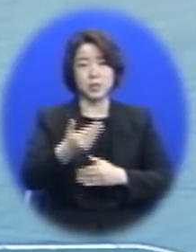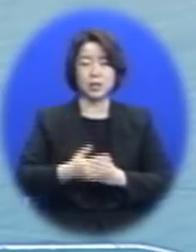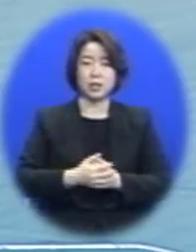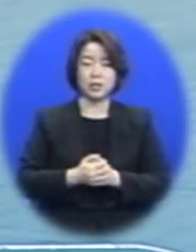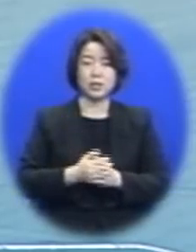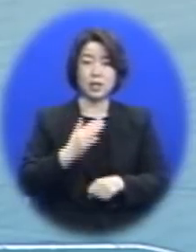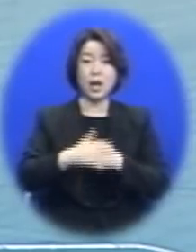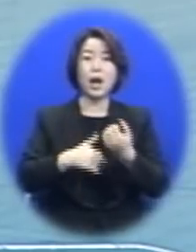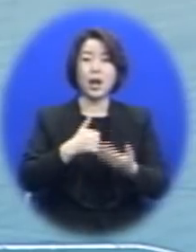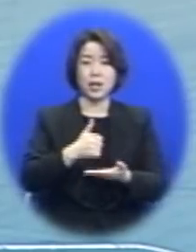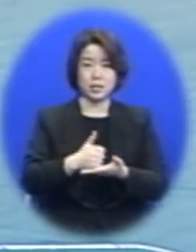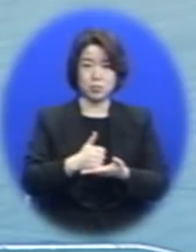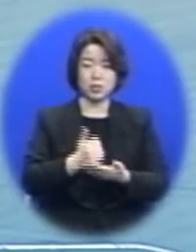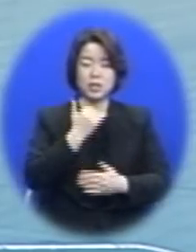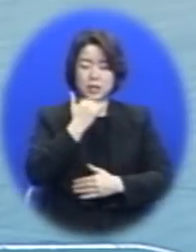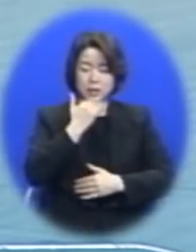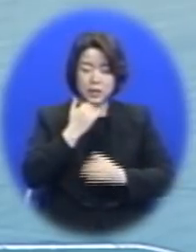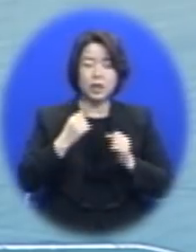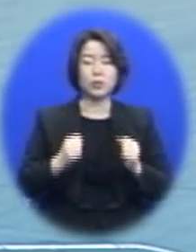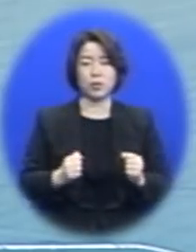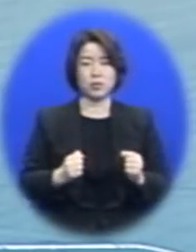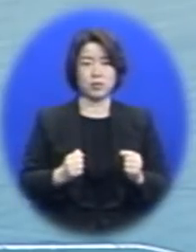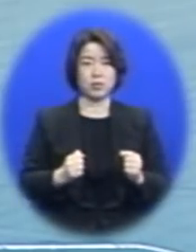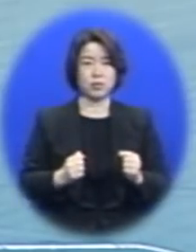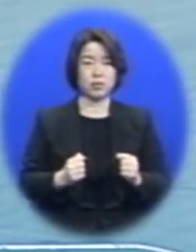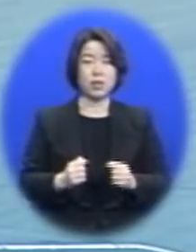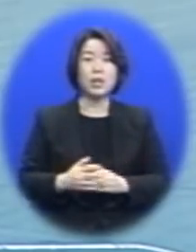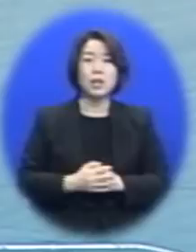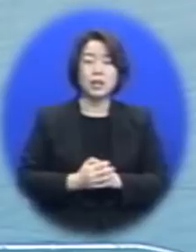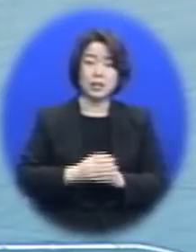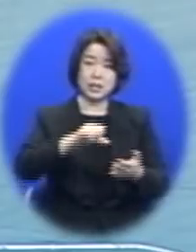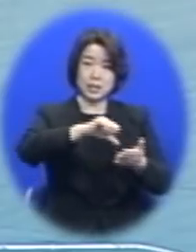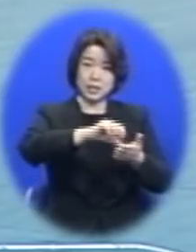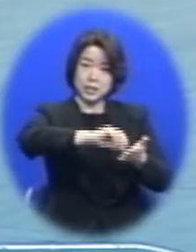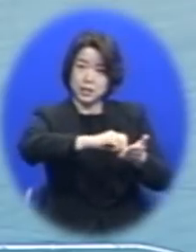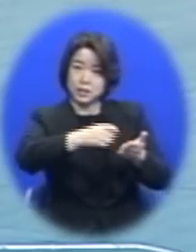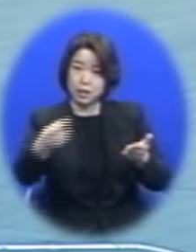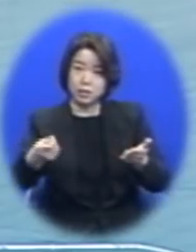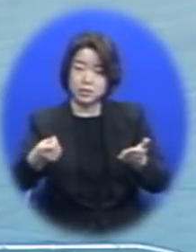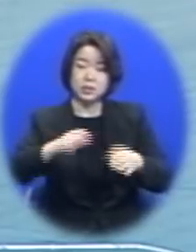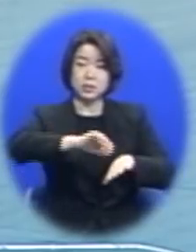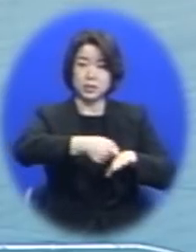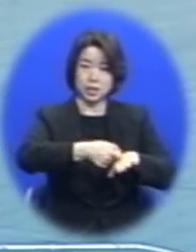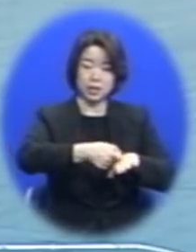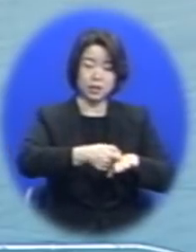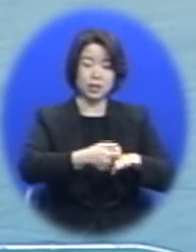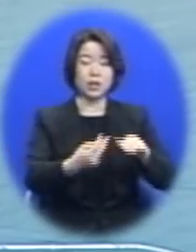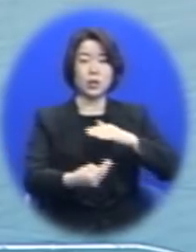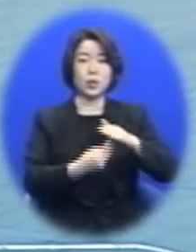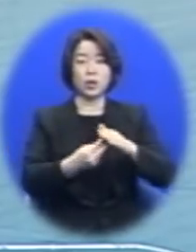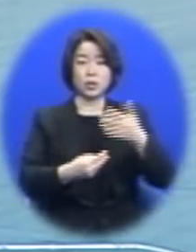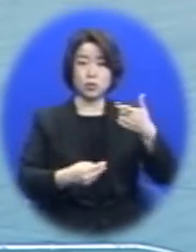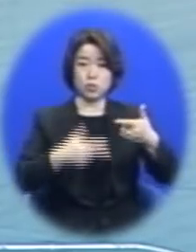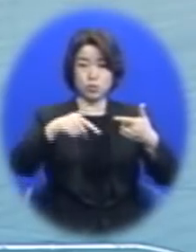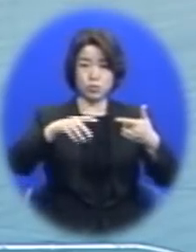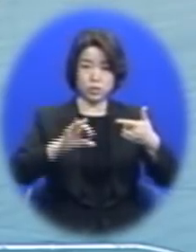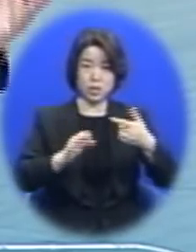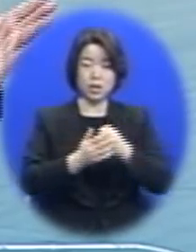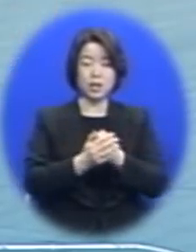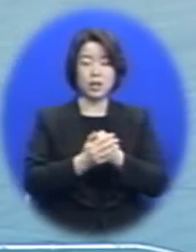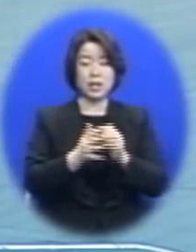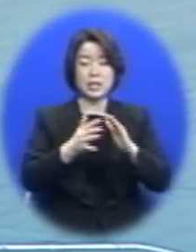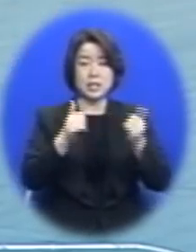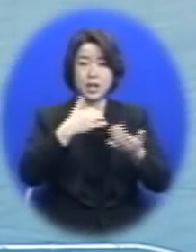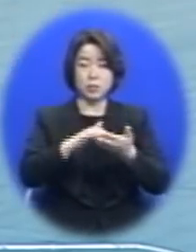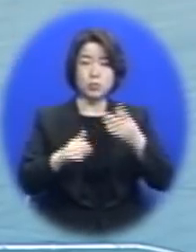하나님은 기다리고 계시던 이니 떼어 지는 재앙 요한계시록 6장에 보면 인구의 3분의 1이